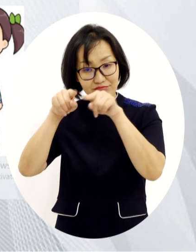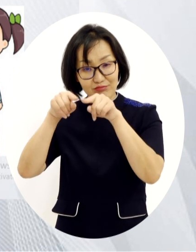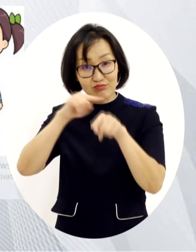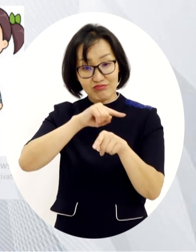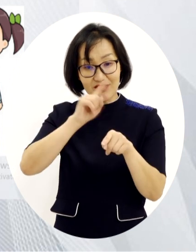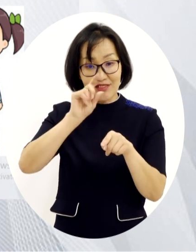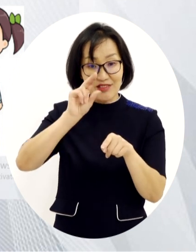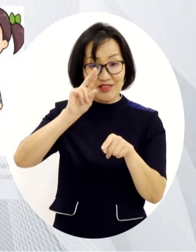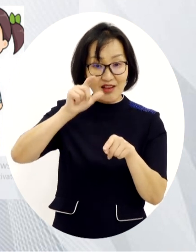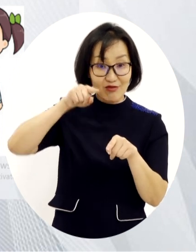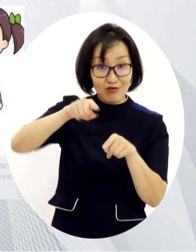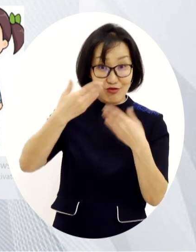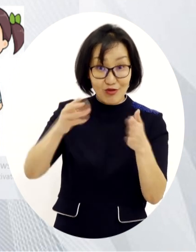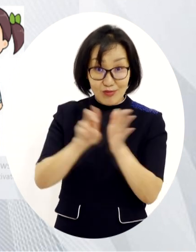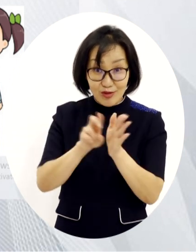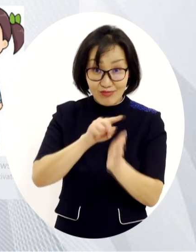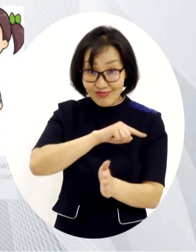байна.